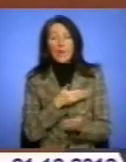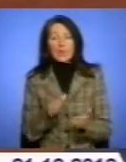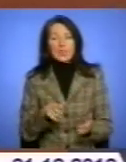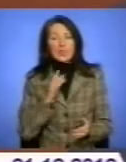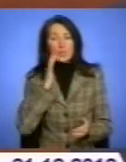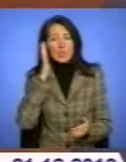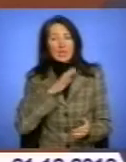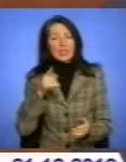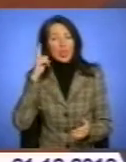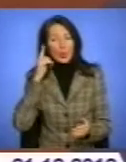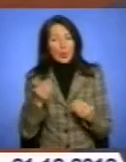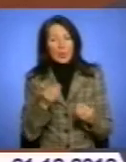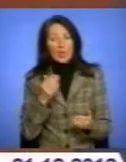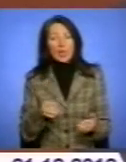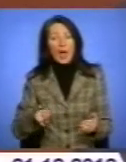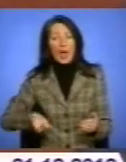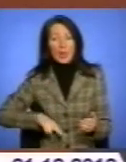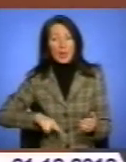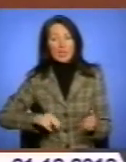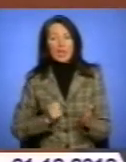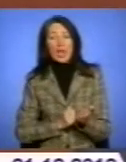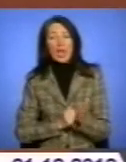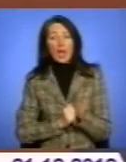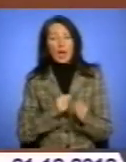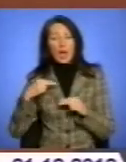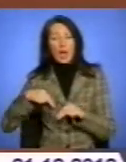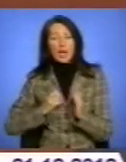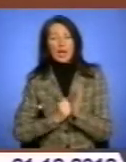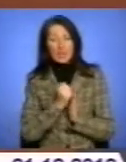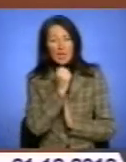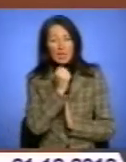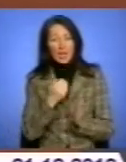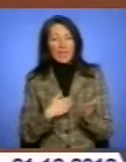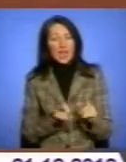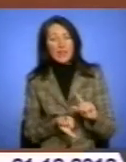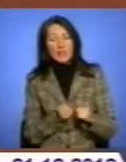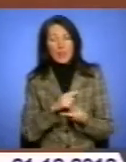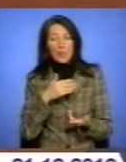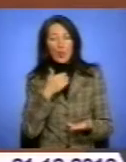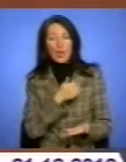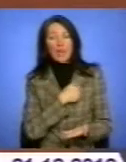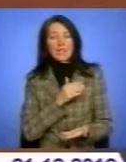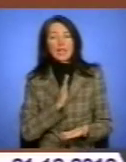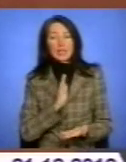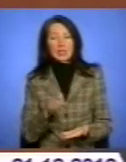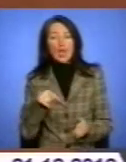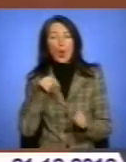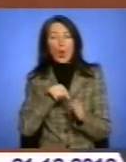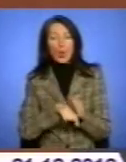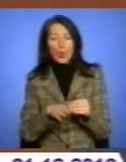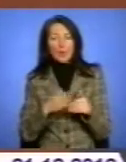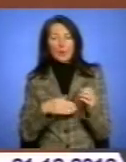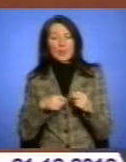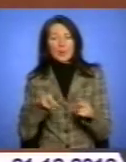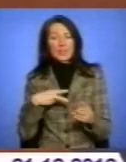не думал даже об административной карьере. Я наоборот хотел стать глубоким специалистом в своей